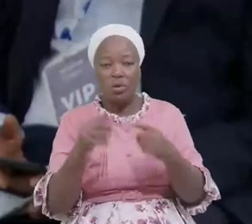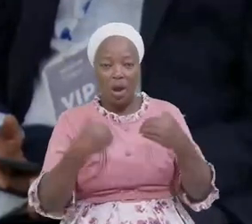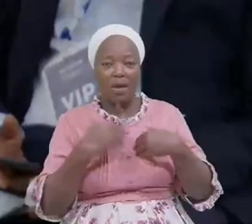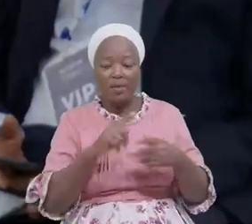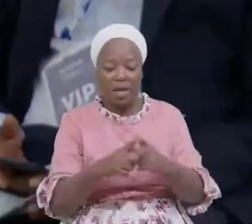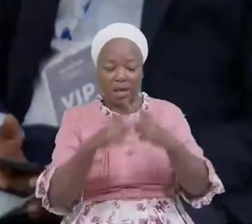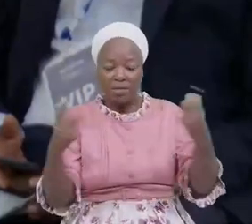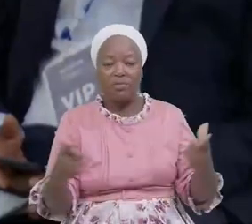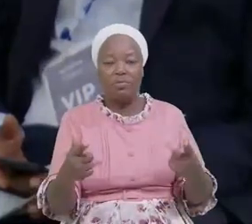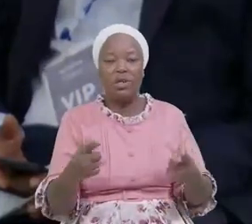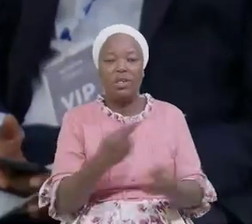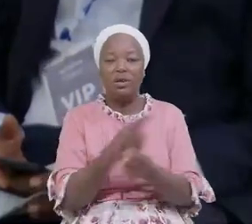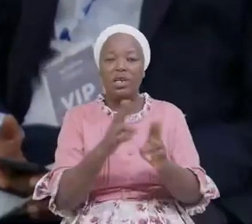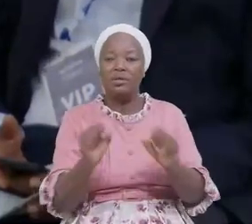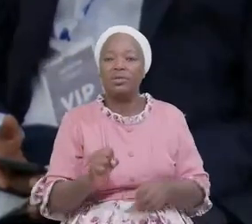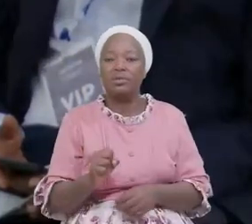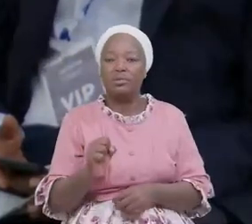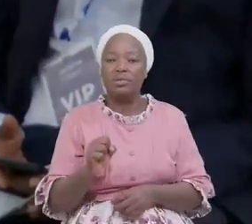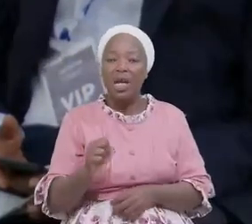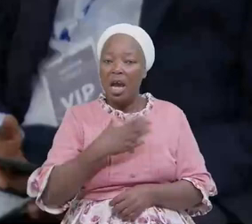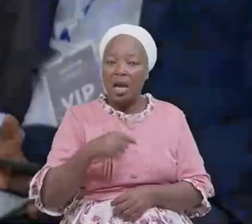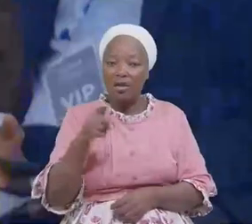vous aurez une grande rédemption.